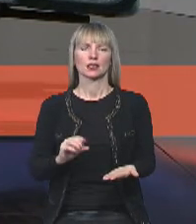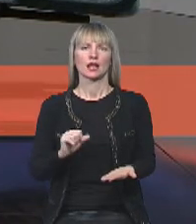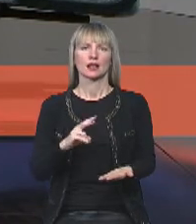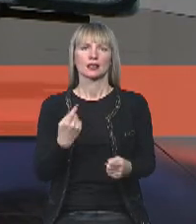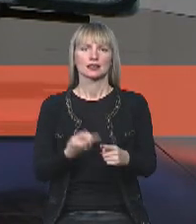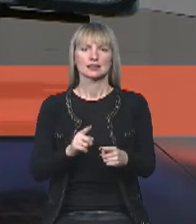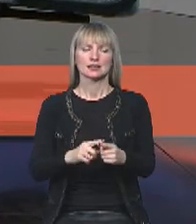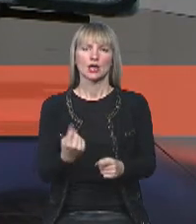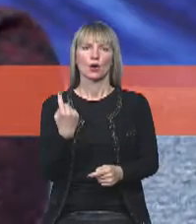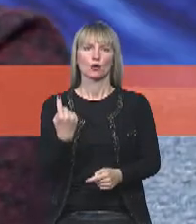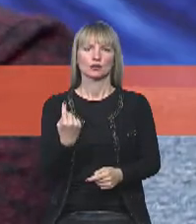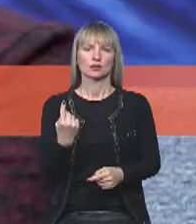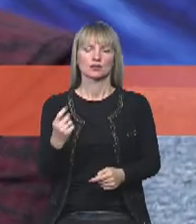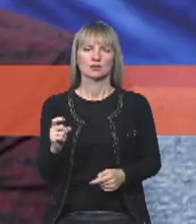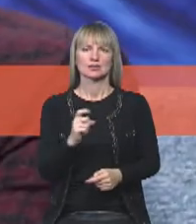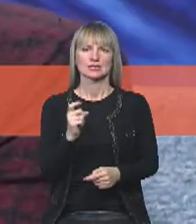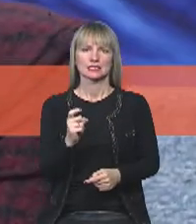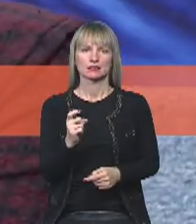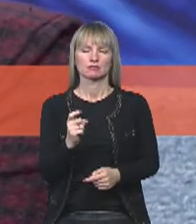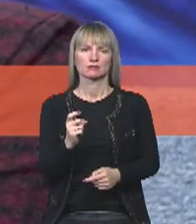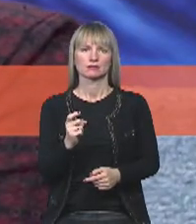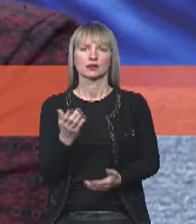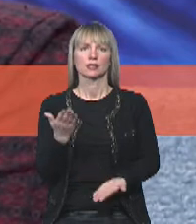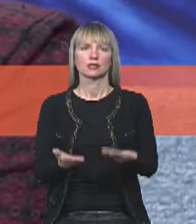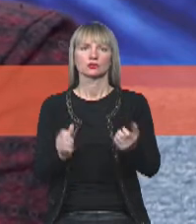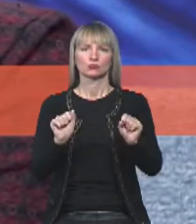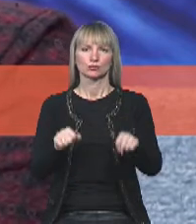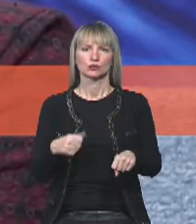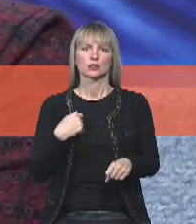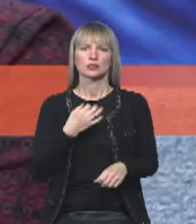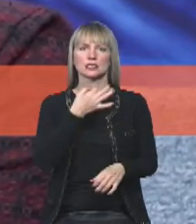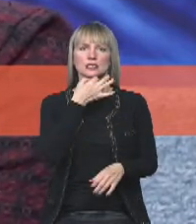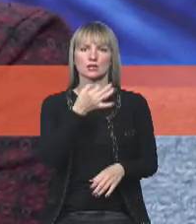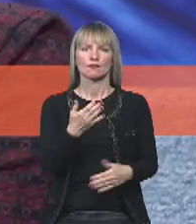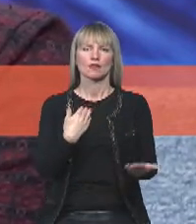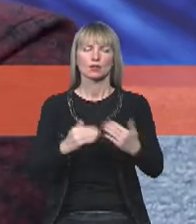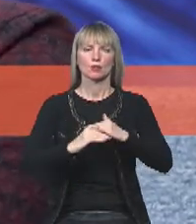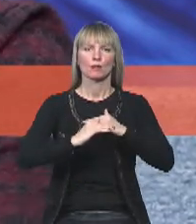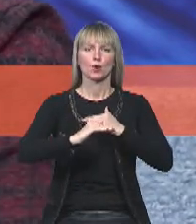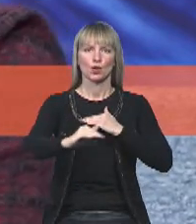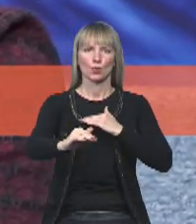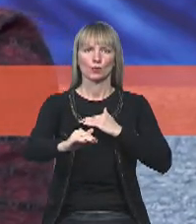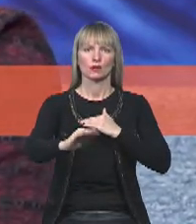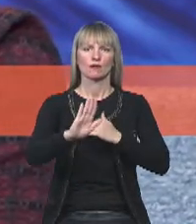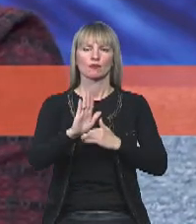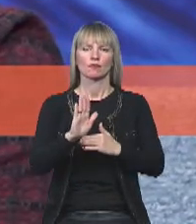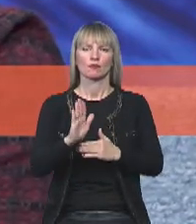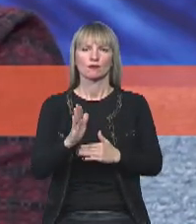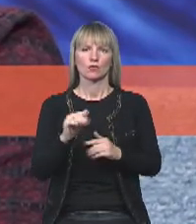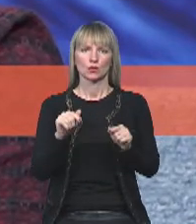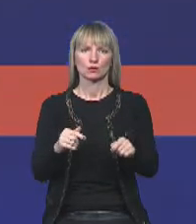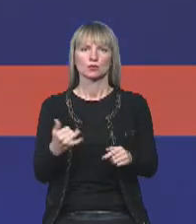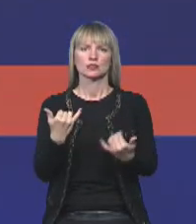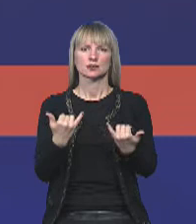це от один з. Якщо можна, то от я скажу відносно полігонів, ага, в Україні. Та, та. На сьогодні в